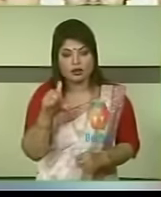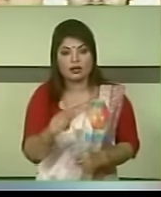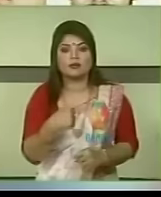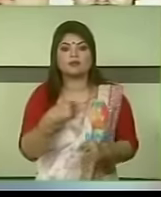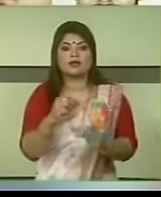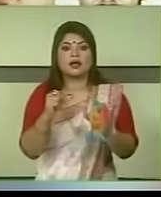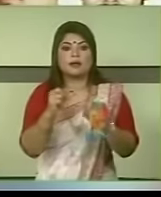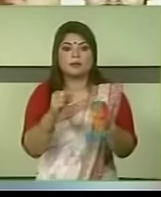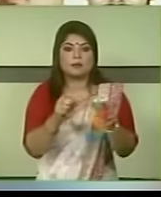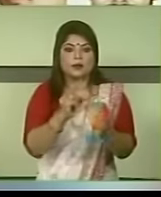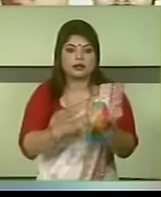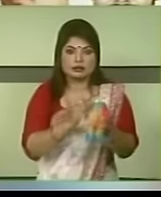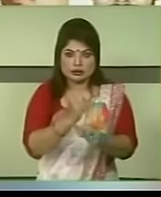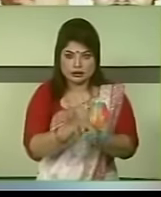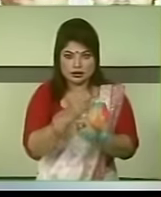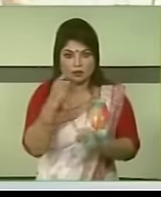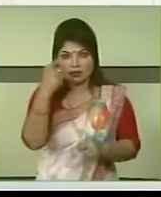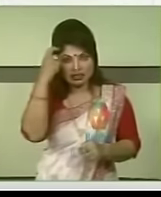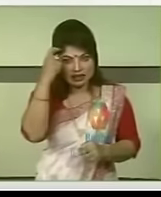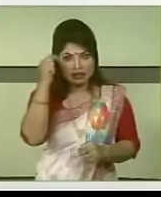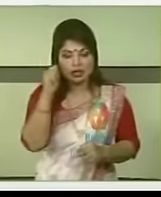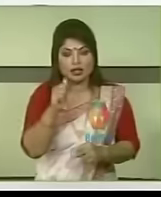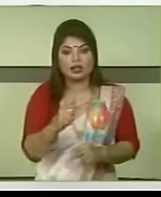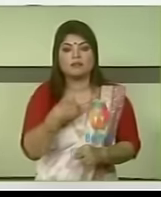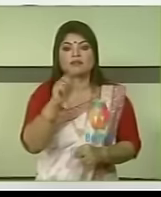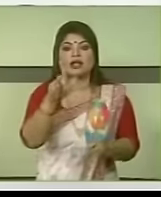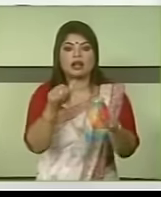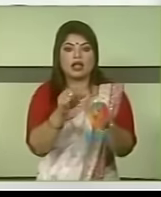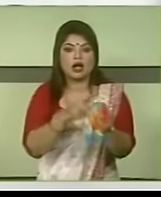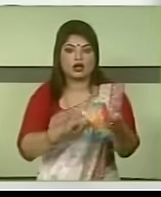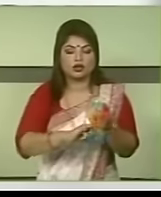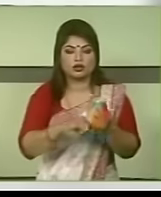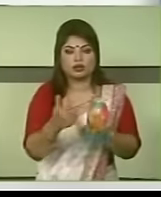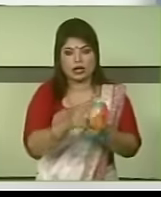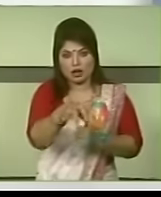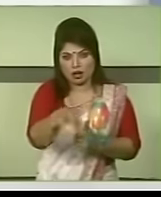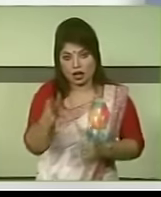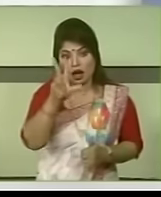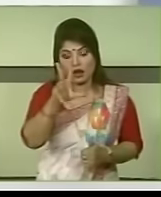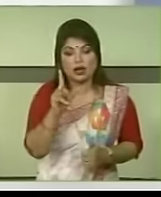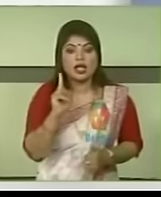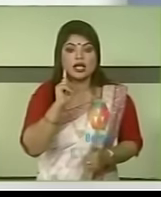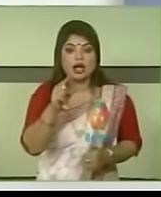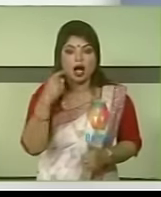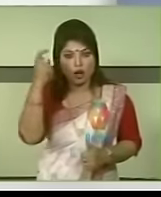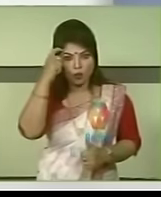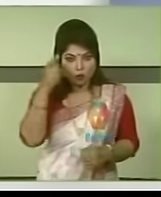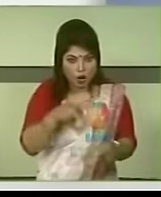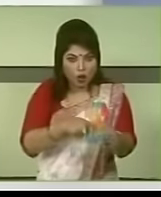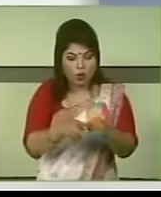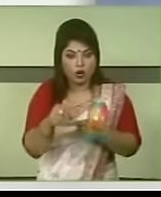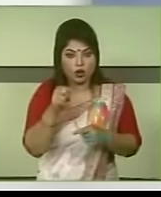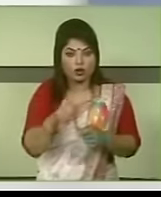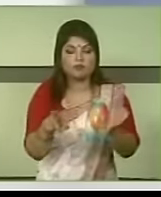ইলেভেন পাঞ্জাব, গুজরাট লায়ন্স, বেঙ্গালুরু রয়্যাল চ্যালেঞ্জার্স এবং হায়দরাবাদ সানরাইজার্স। আগামীকাল মুম্বাইয়ে উদ্বোধনী